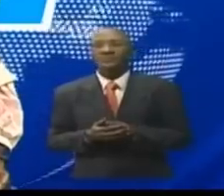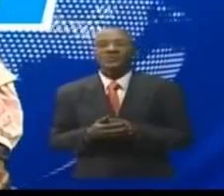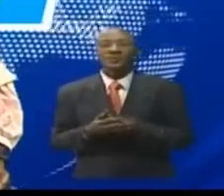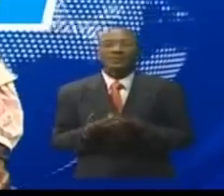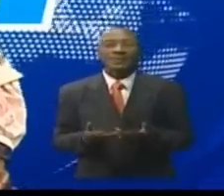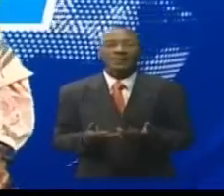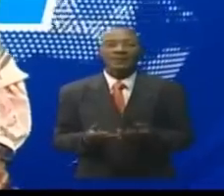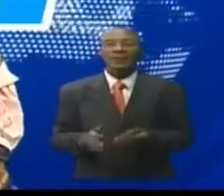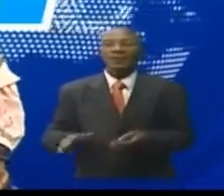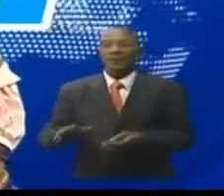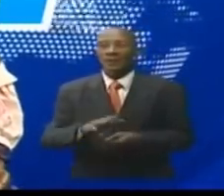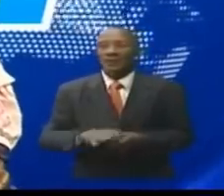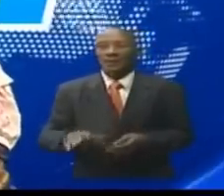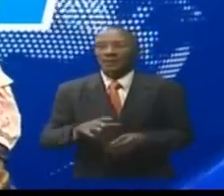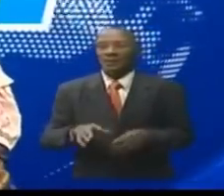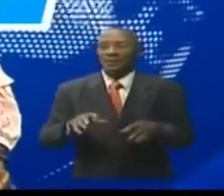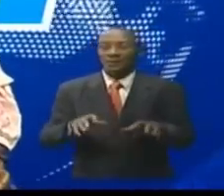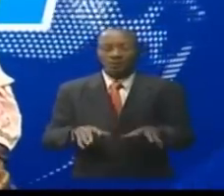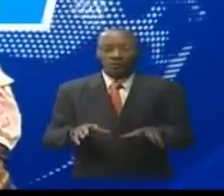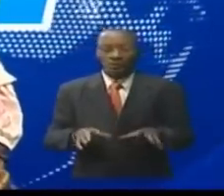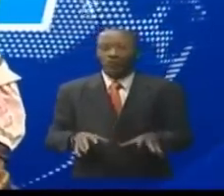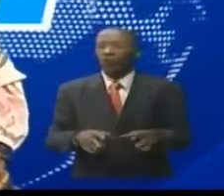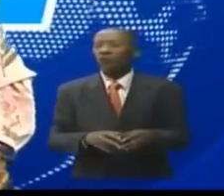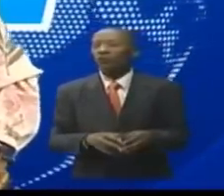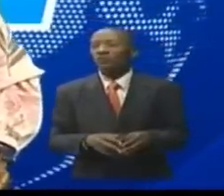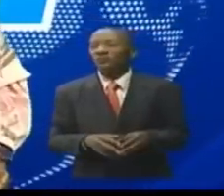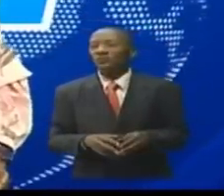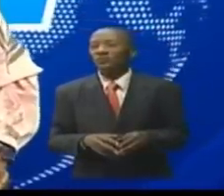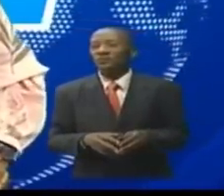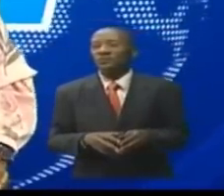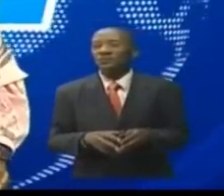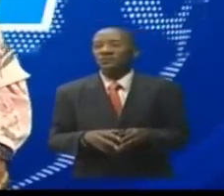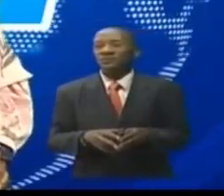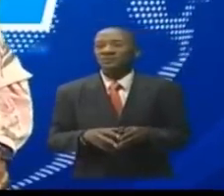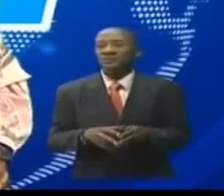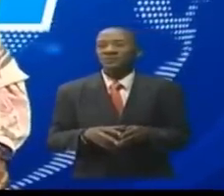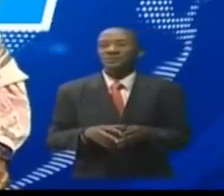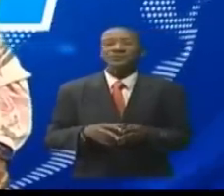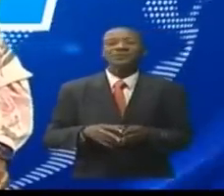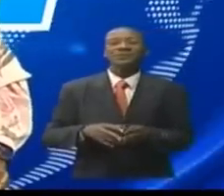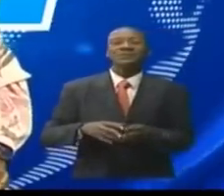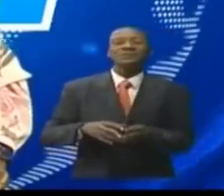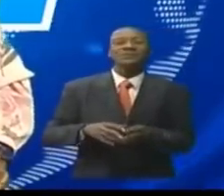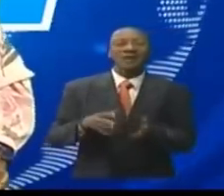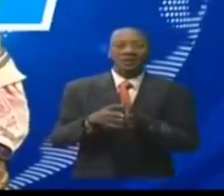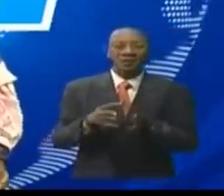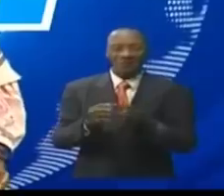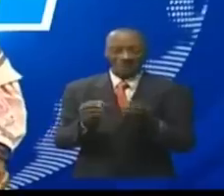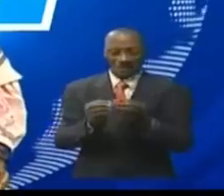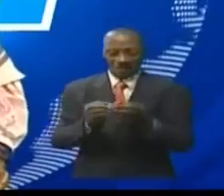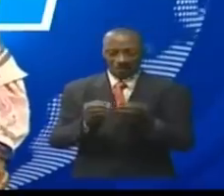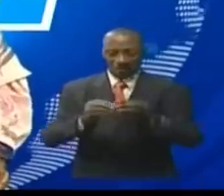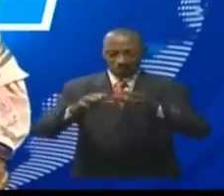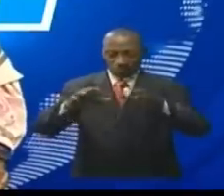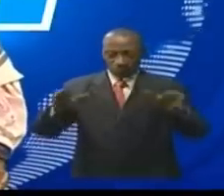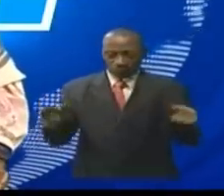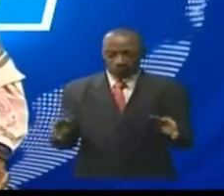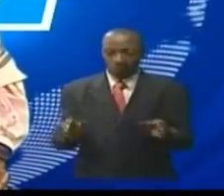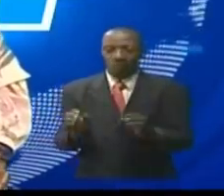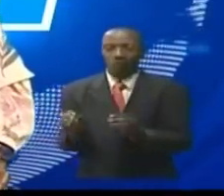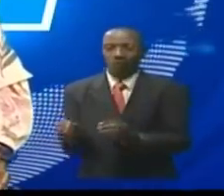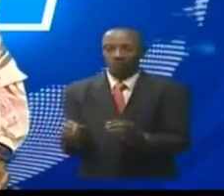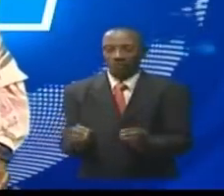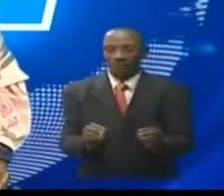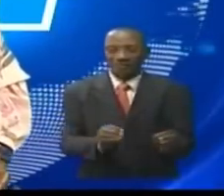Congo pour la réussite de ce transfert, sujet au centre d'une table ronde organisée par Cobalt Institute. Parmi les intervenants à